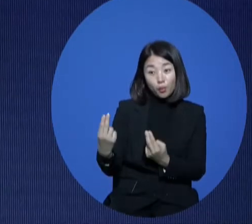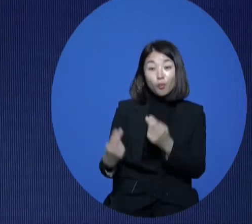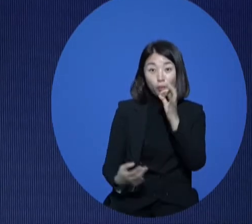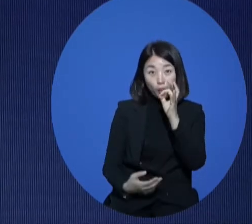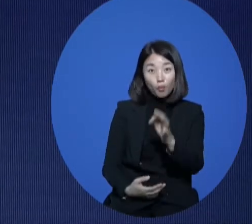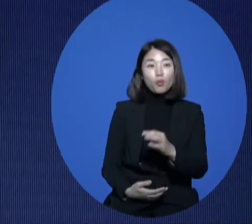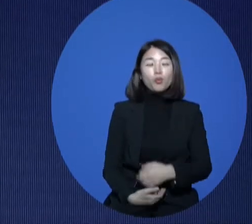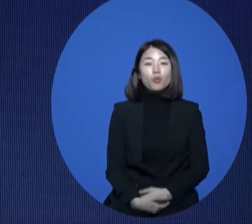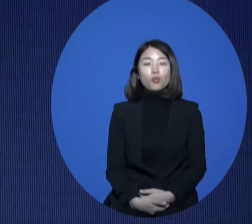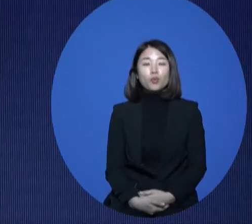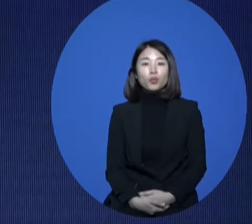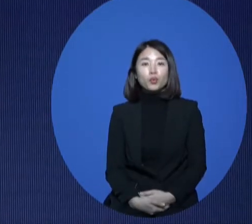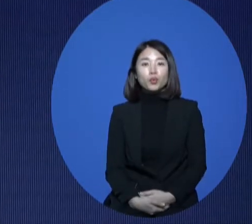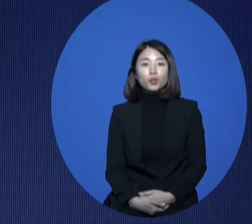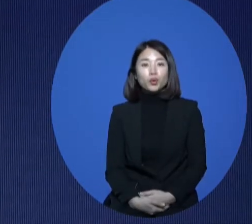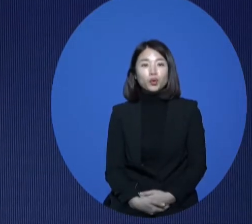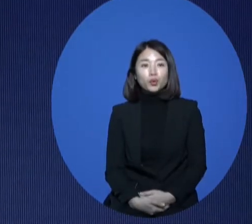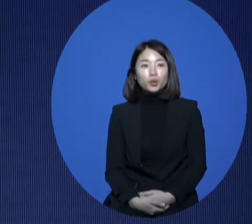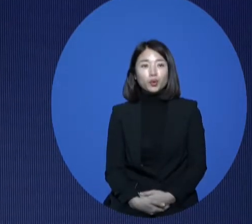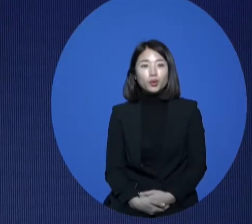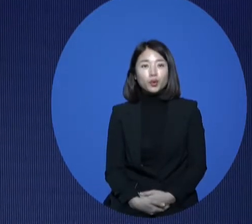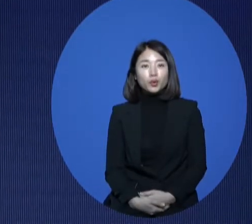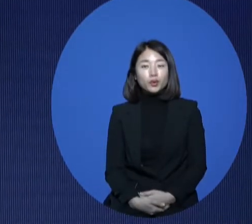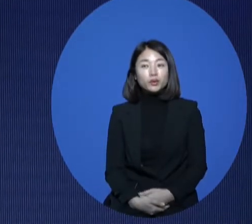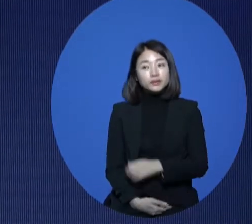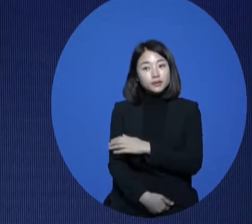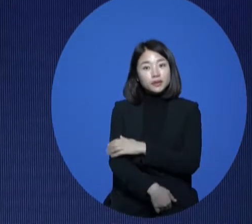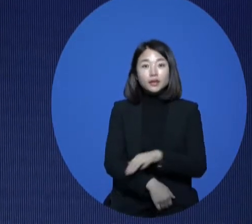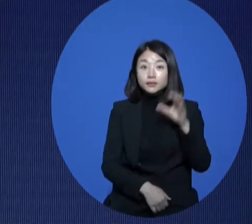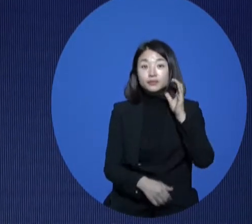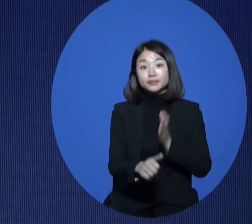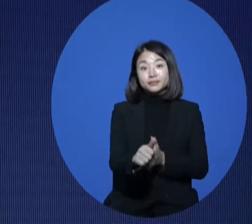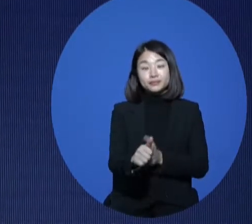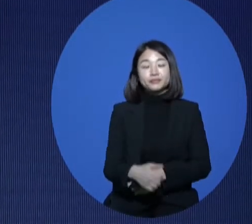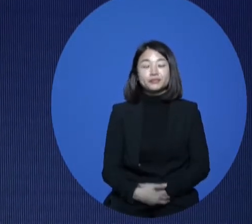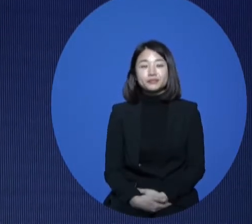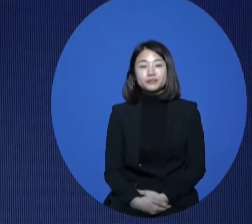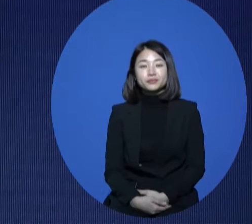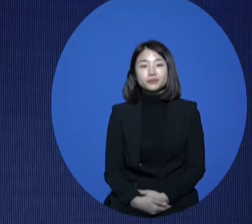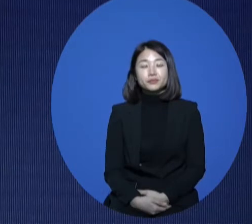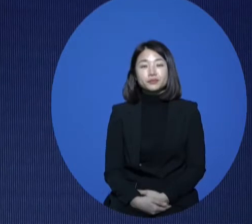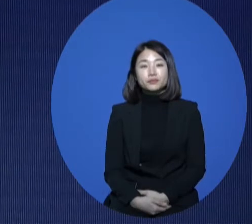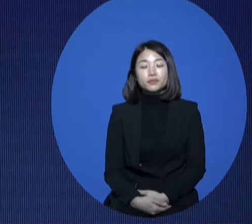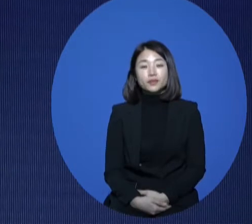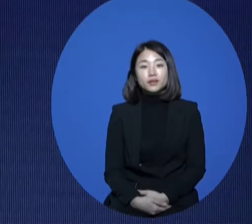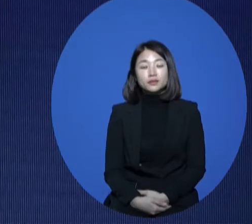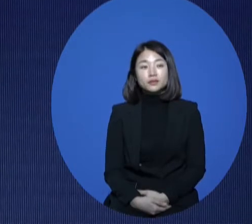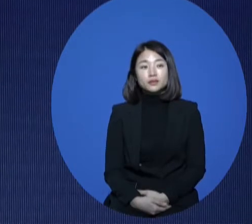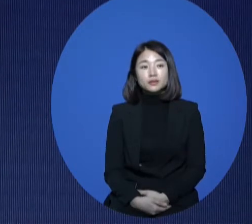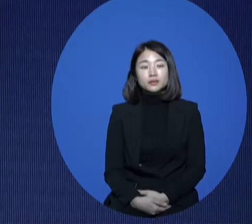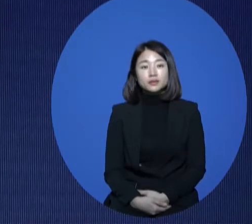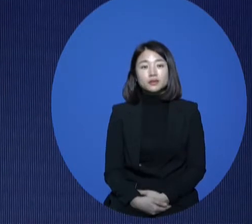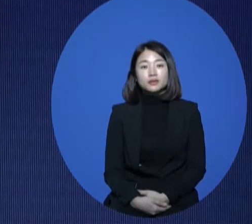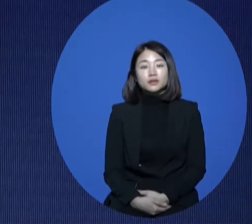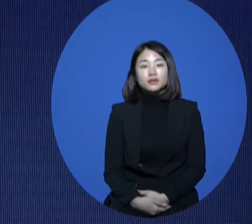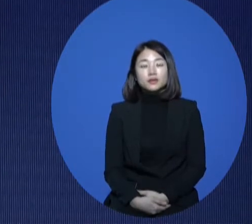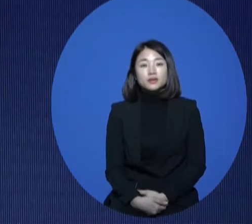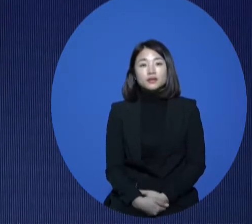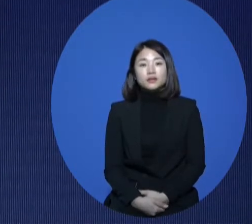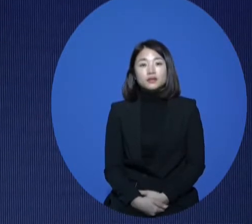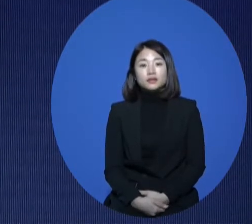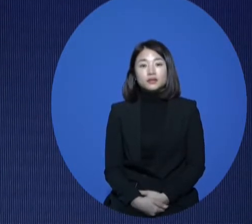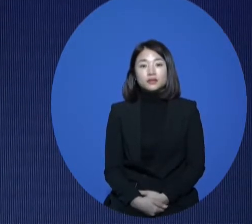핀란드나 이런 나라와 비교하면서 아주 좋은 세션을 가질 수 있을 것 같습니다. 그다음에 그 제3